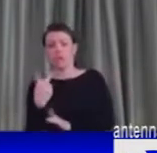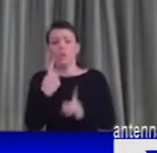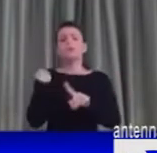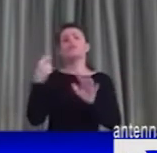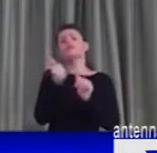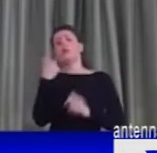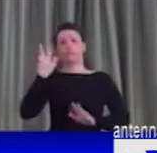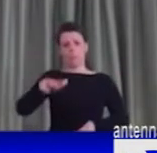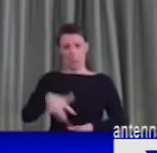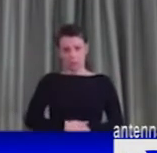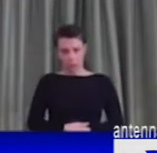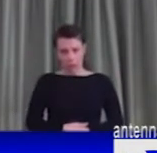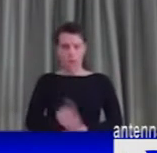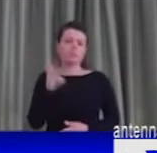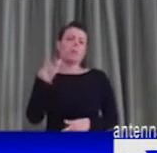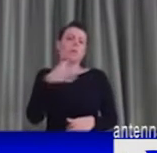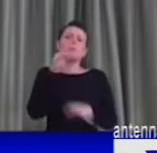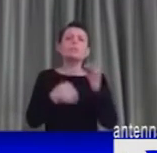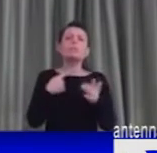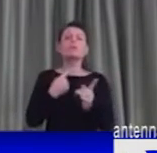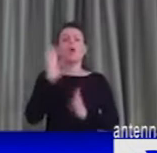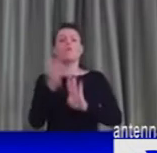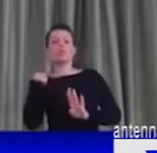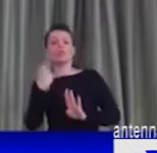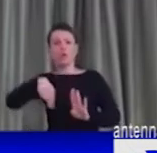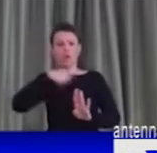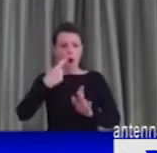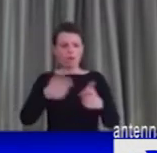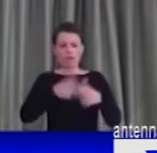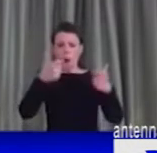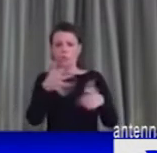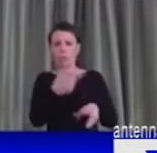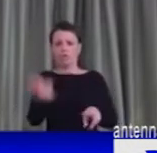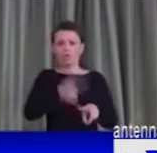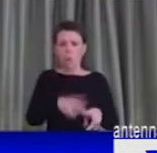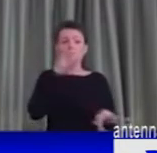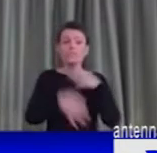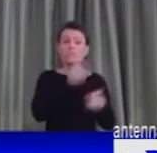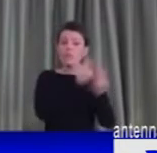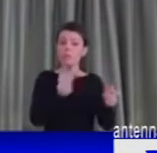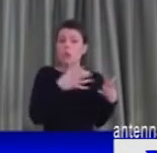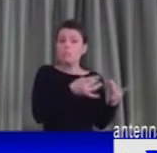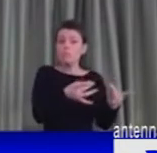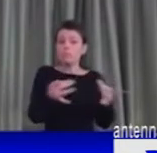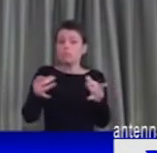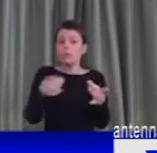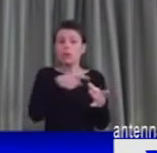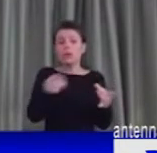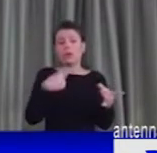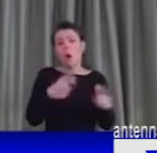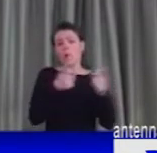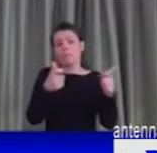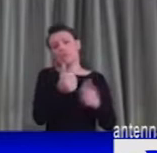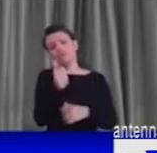oggi, con un incremento più del doppio rispetto a ieri, abbiamo un aumento dei positivi che invece è di 500. Quindi